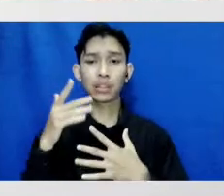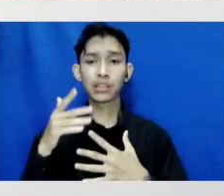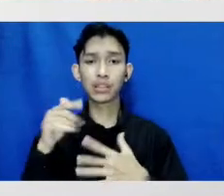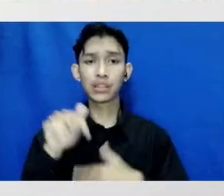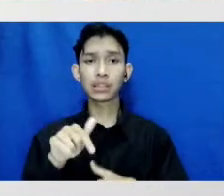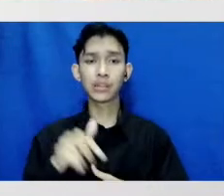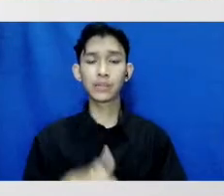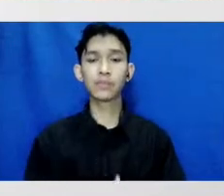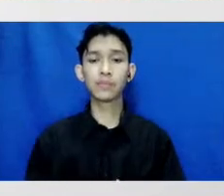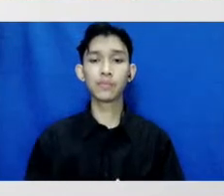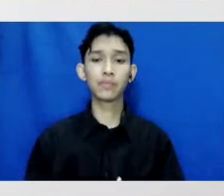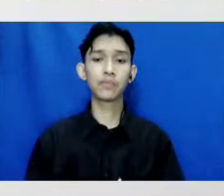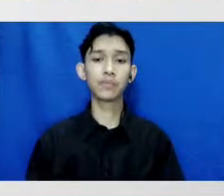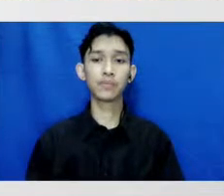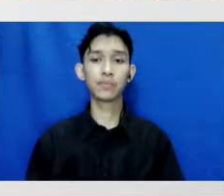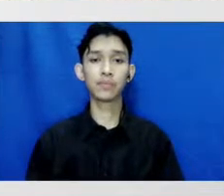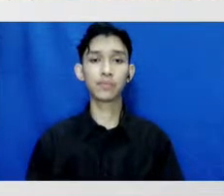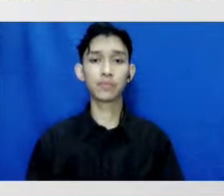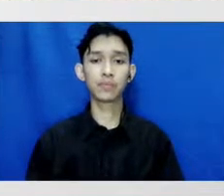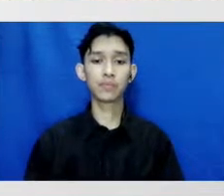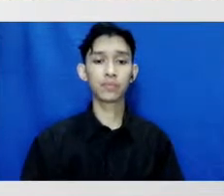tadi. Next slide.